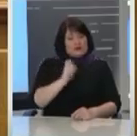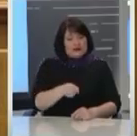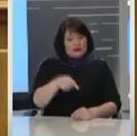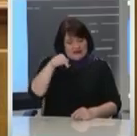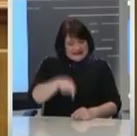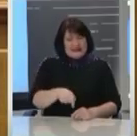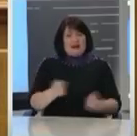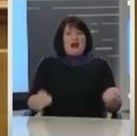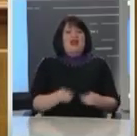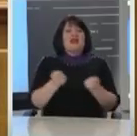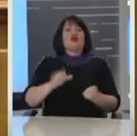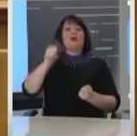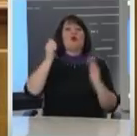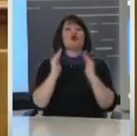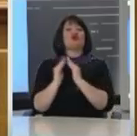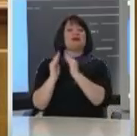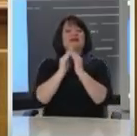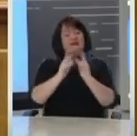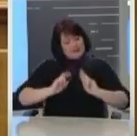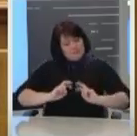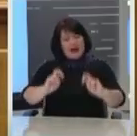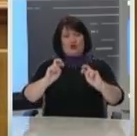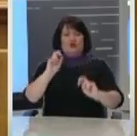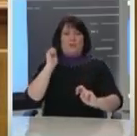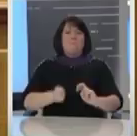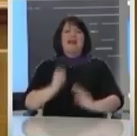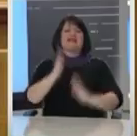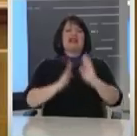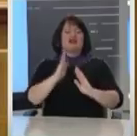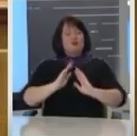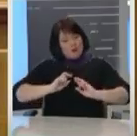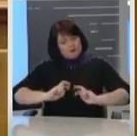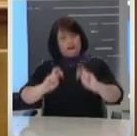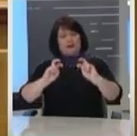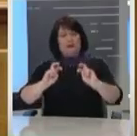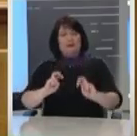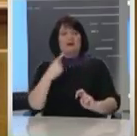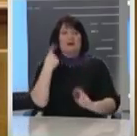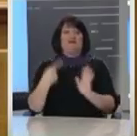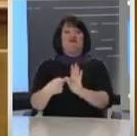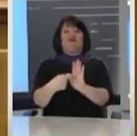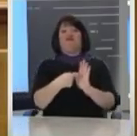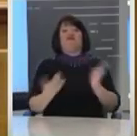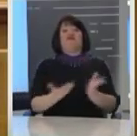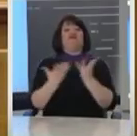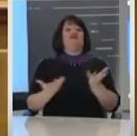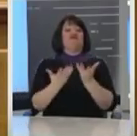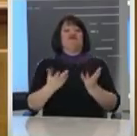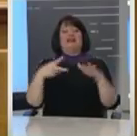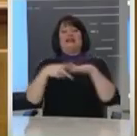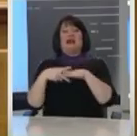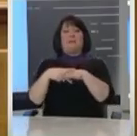σήμερα γίνονται πληστηριασμοί πρώτης κατοικίας. Και κάνετε σόου με τους τραπεζίτες την ίδια ώρα